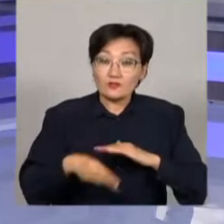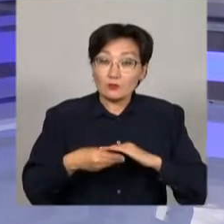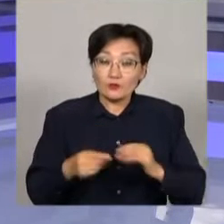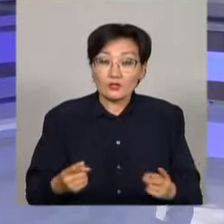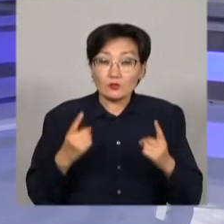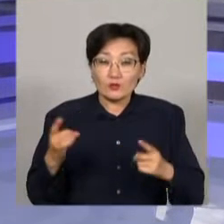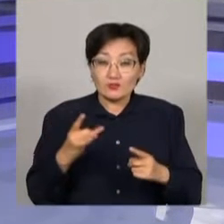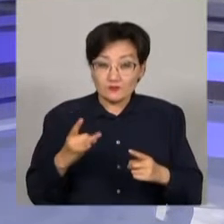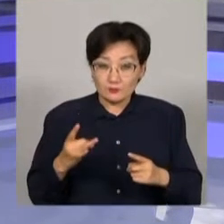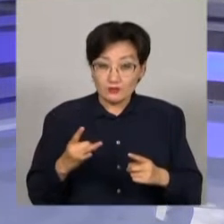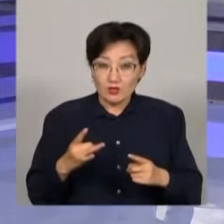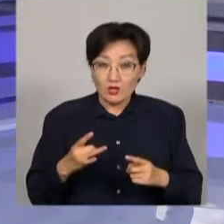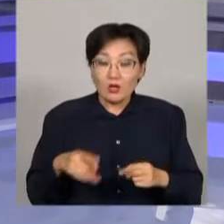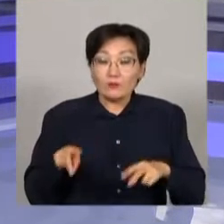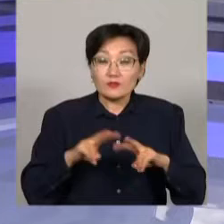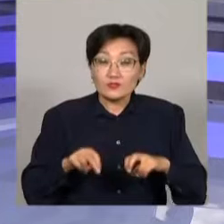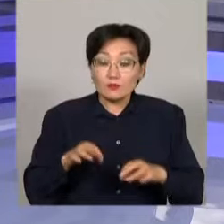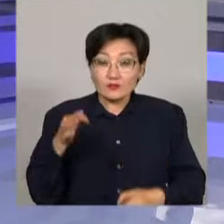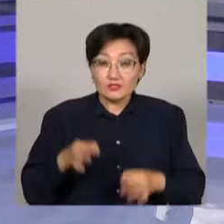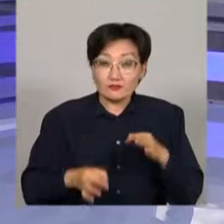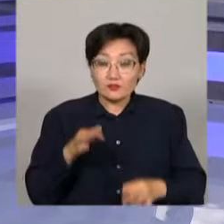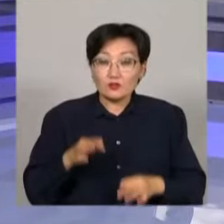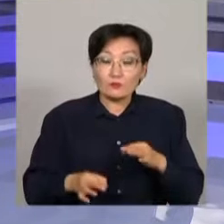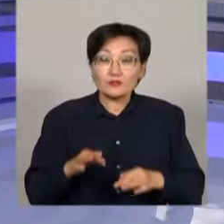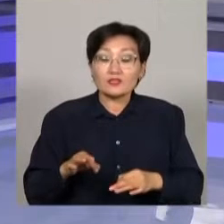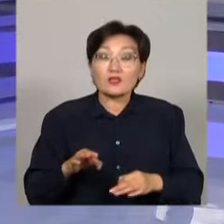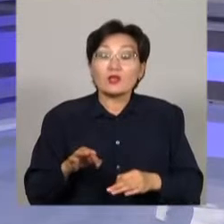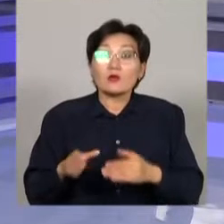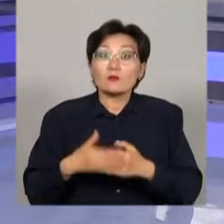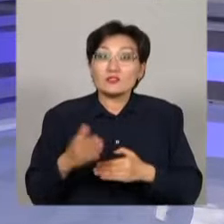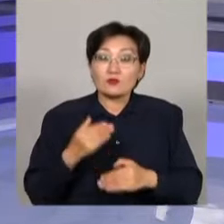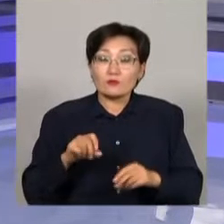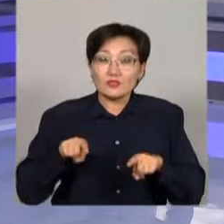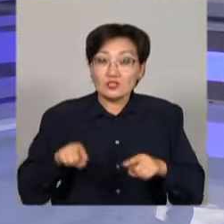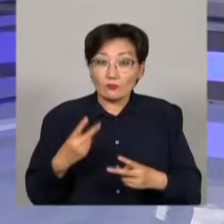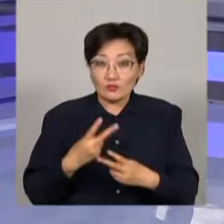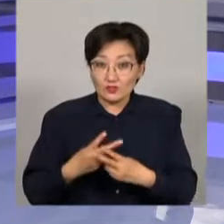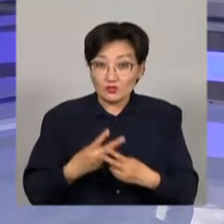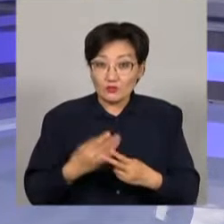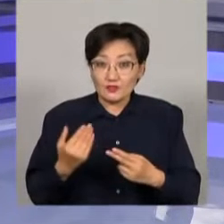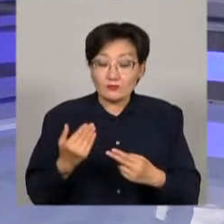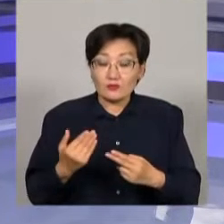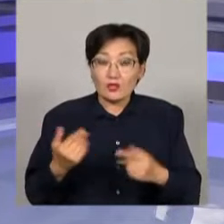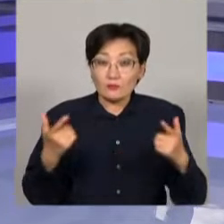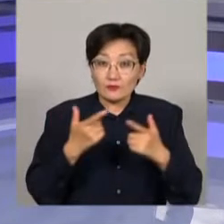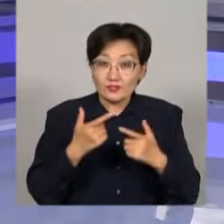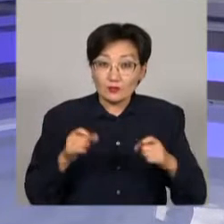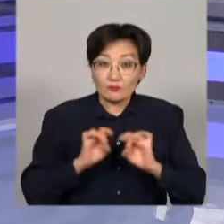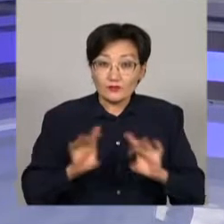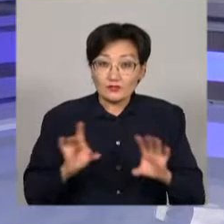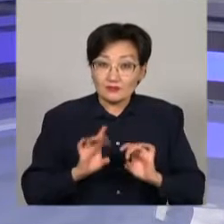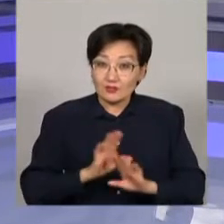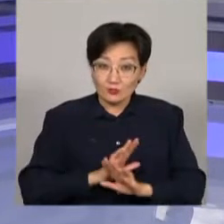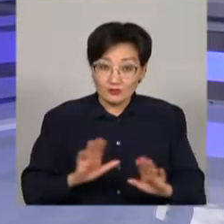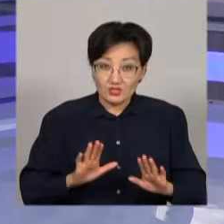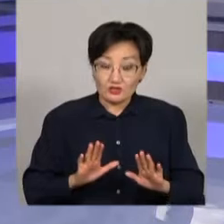особо крупном размере. Следственный суд санкционировал меру пресечения в виде содержания под стражей, иная информация разглашению не